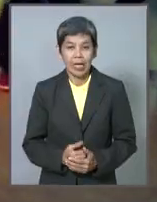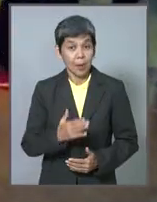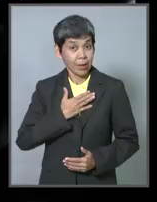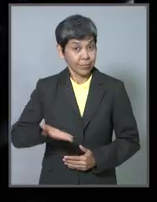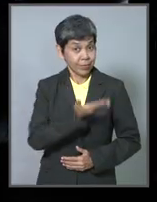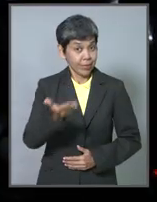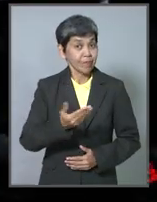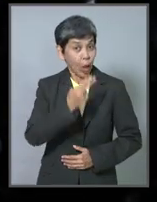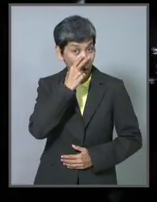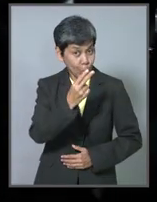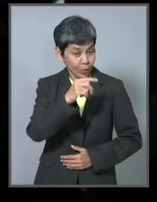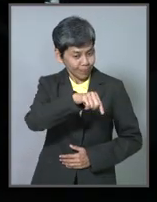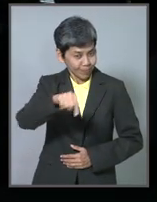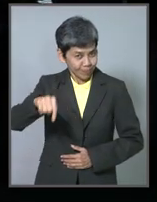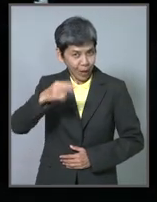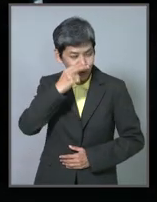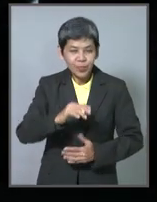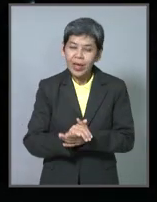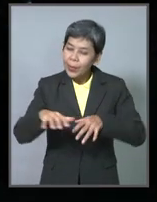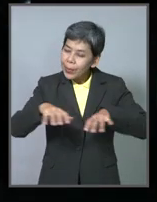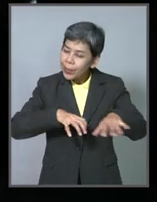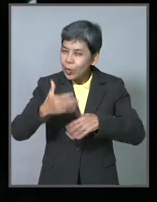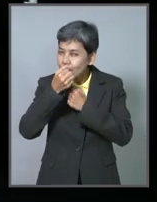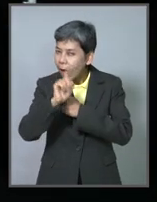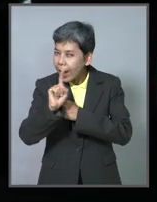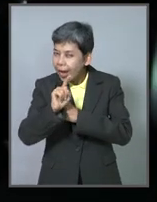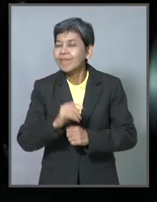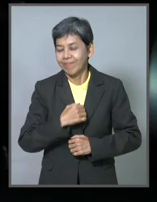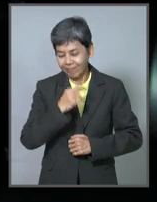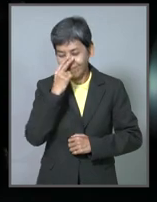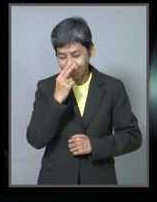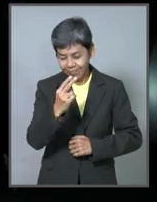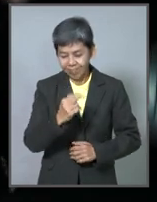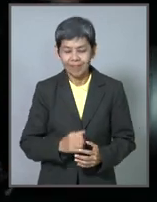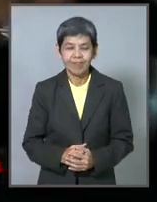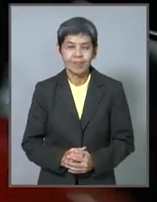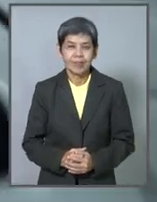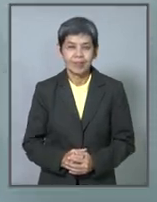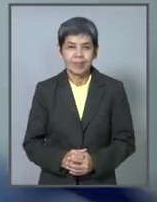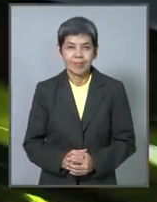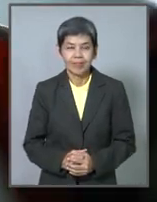เดี๋ยววันนี้ผมจะพาท่านผู้ชมนะฮะไปชมบรรยากาศภายในงานครับว่ามีอะไรน่าสนใจบ้างครับติดตามชมกันได้เลยฮะ